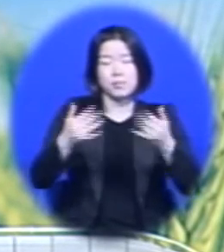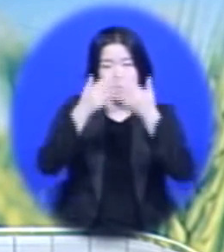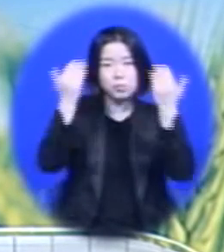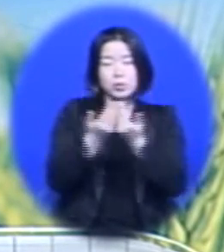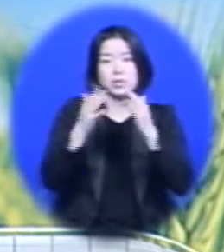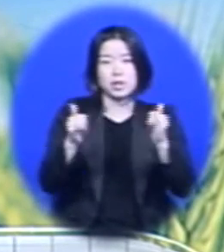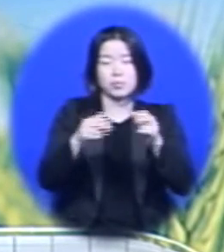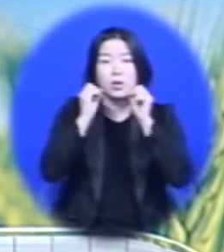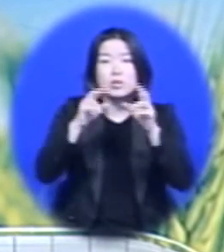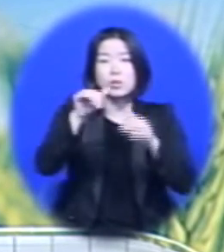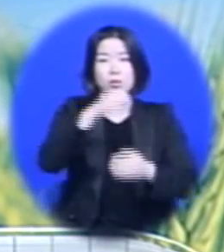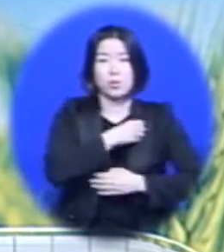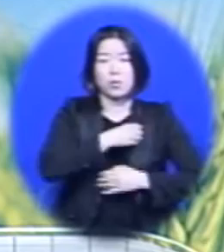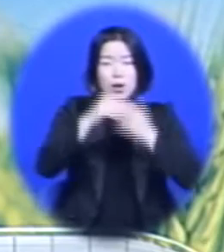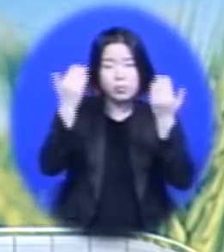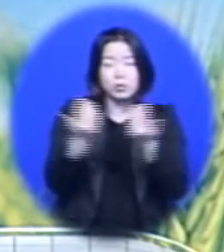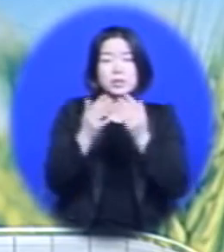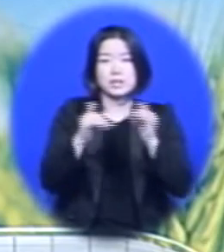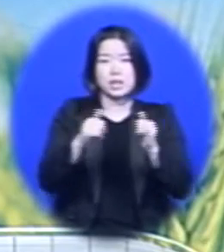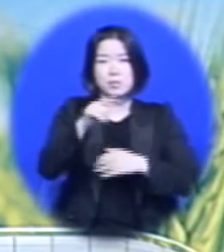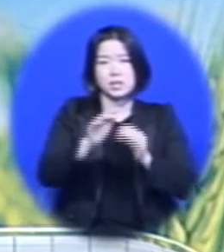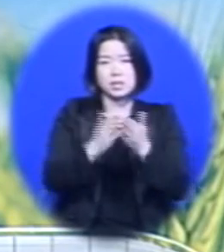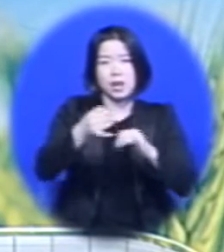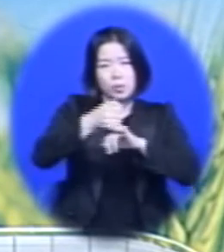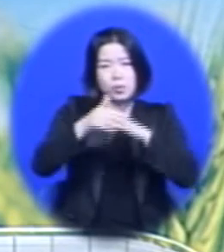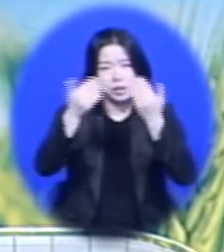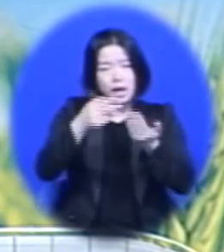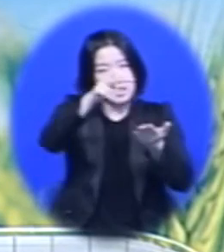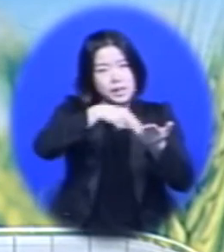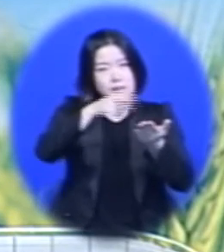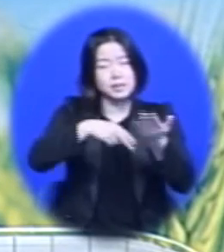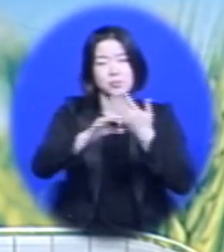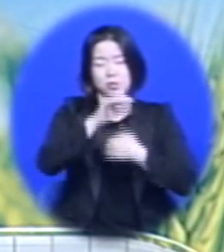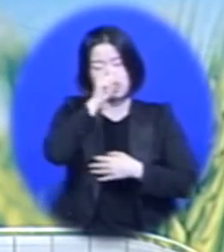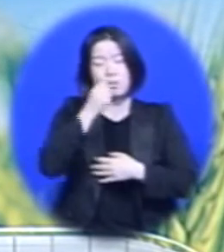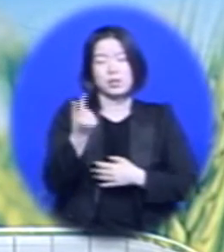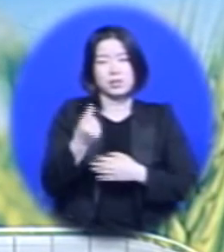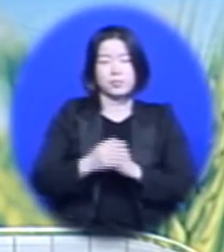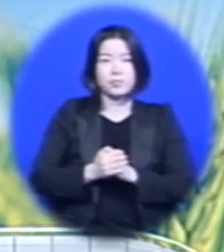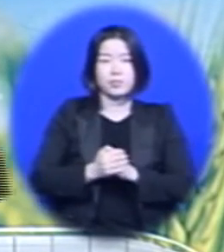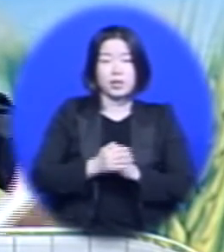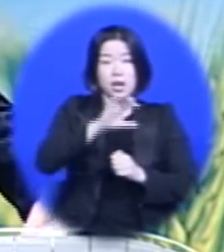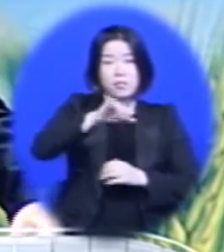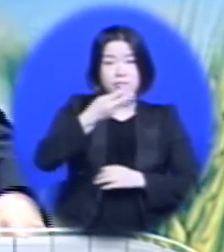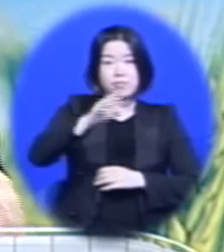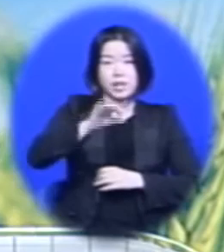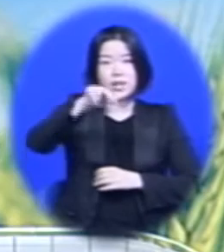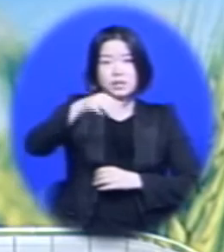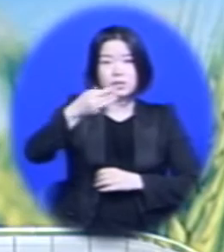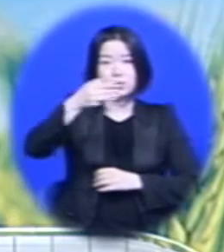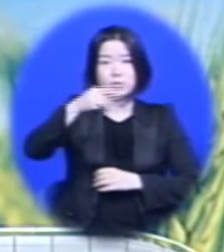선교 회원들이 이 책을 꼭 다 읽으셨으면 좋겠습니다. 프랭크 루박 선교사에 대해서는